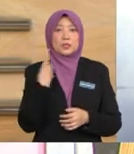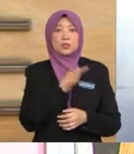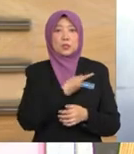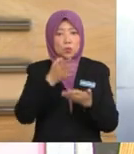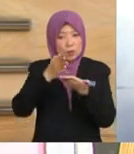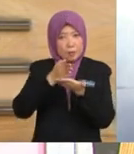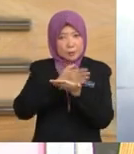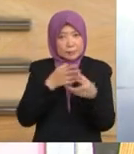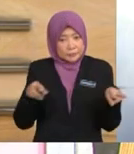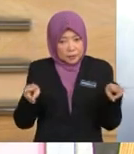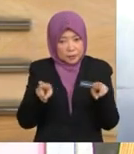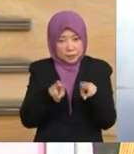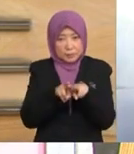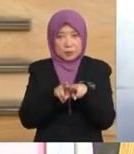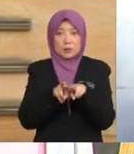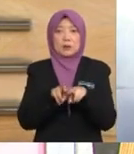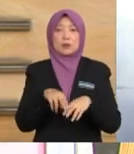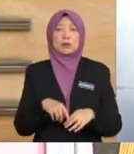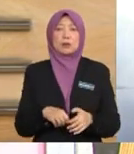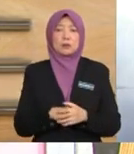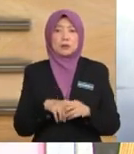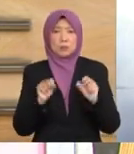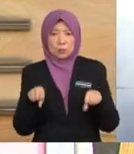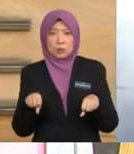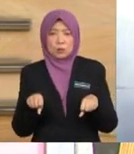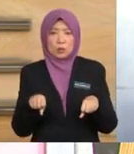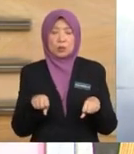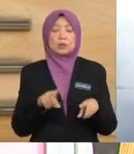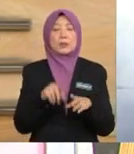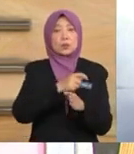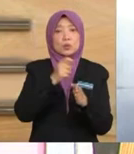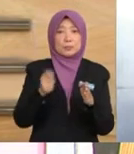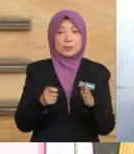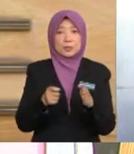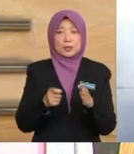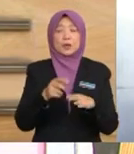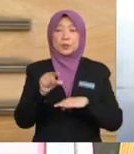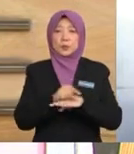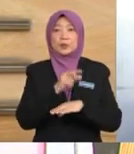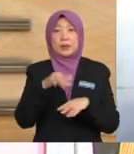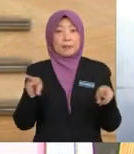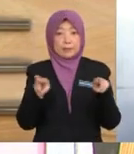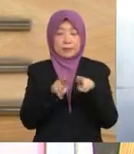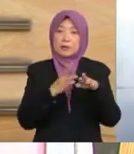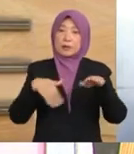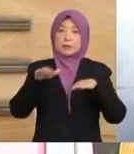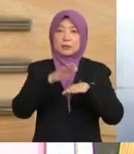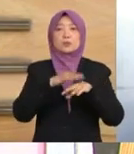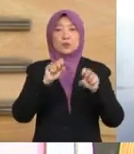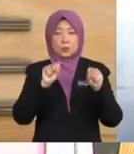Ya, betul. Pakai ini boleh ke, cikgu? Atau boleh, tak sesuai? Boleh. Yang tepi lebih baik yang rata begini. Okey, baik. Yang sebelah atas baru boleh baik, guna. Baik,